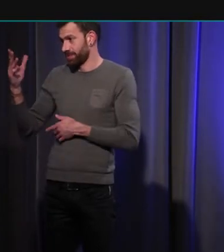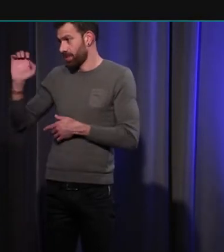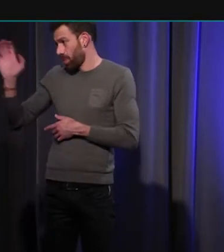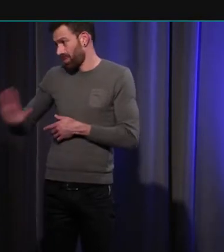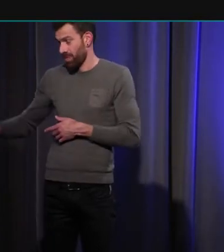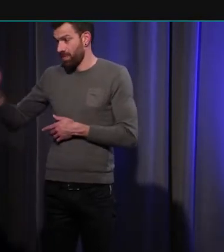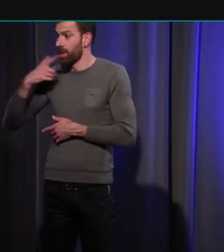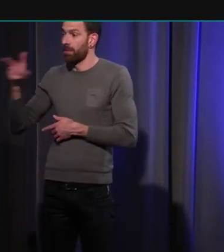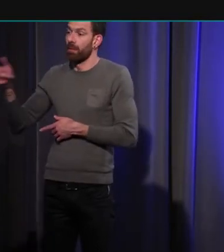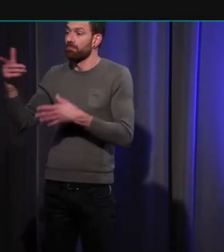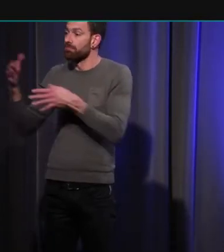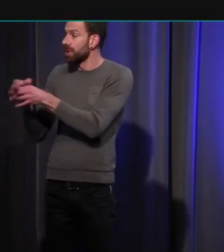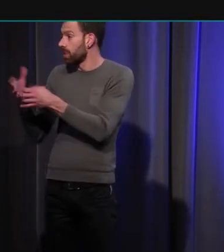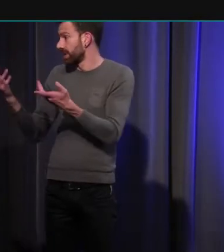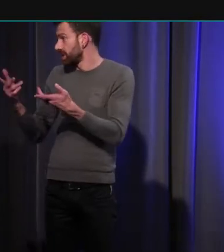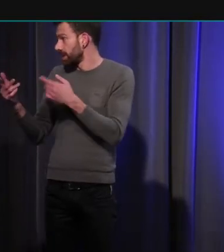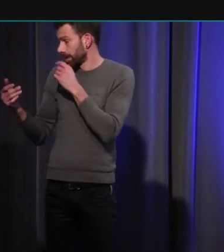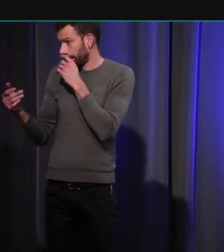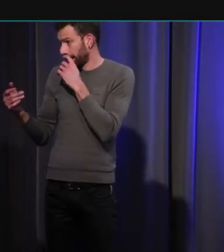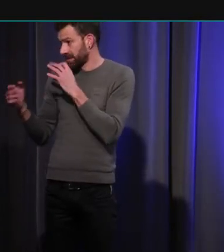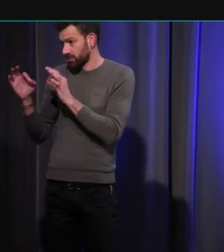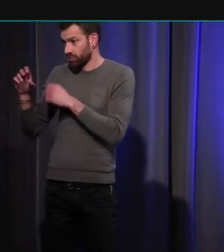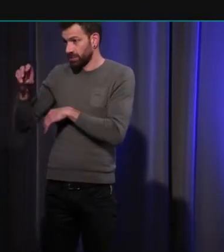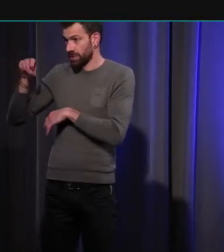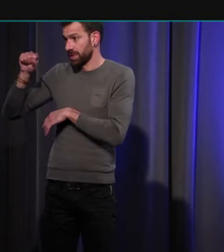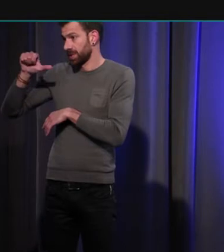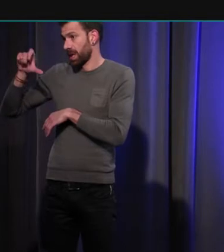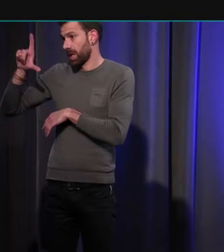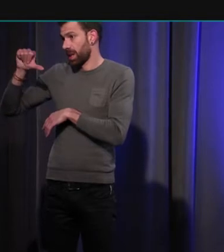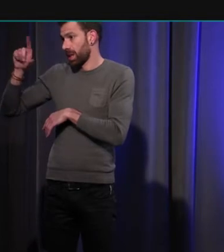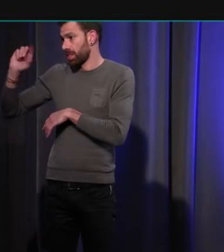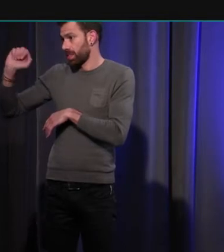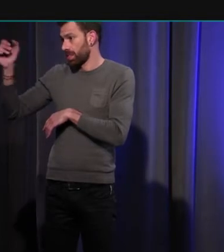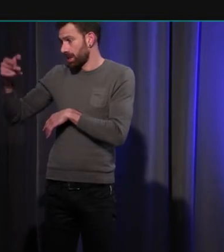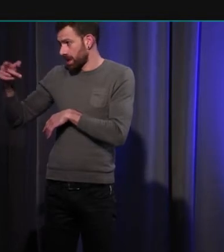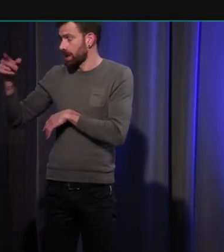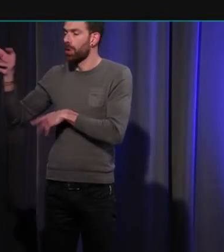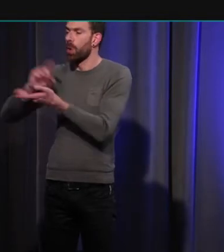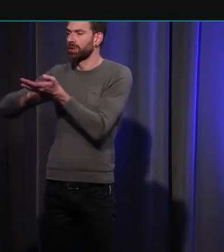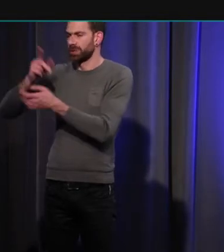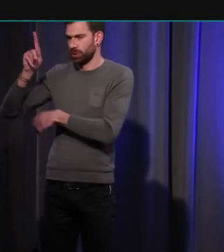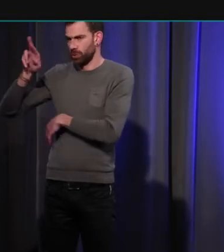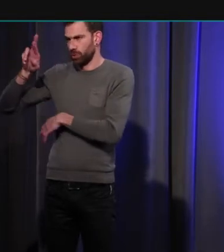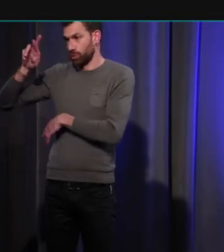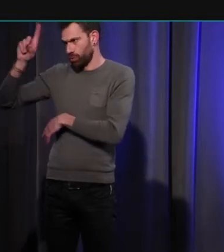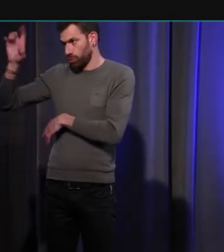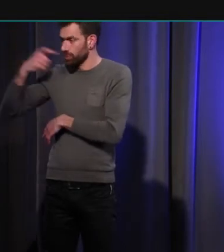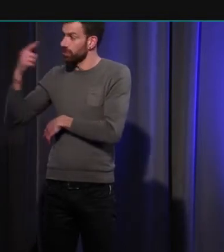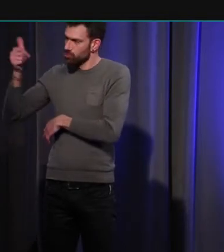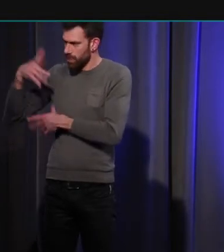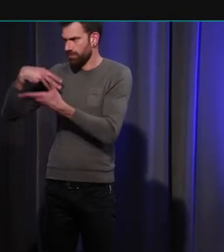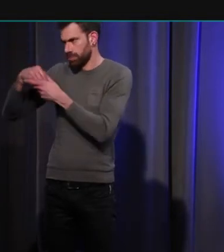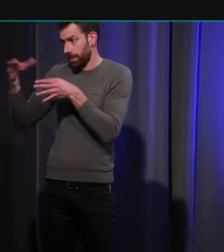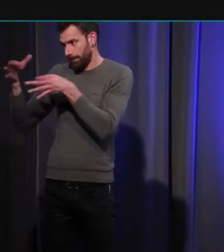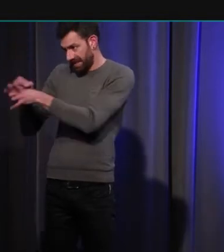d'une minorité il a suffi que saladin réussissent à parce qu ils étaient kurdes ils étaient déjà d'une minorité qui pouvait faire